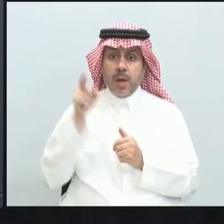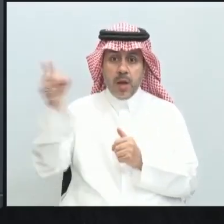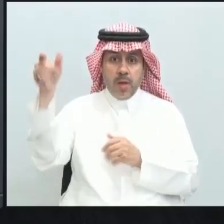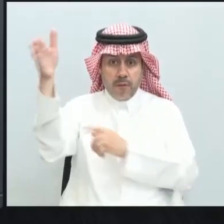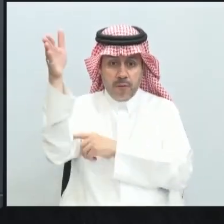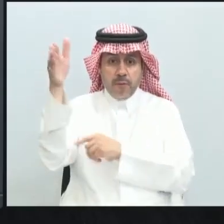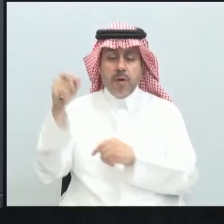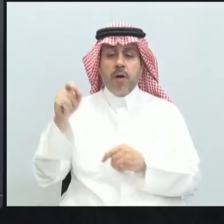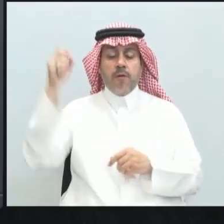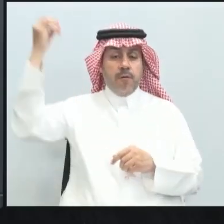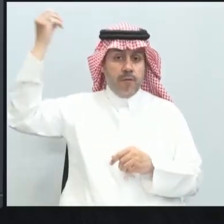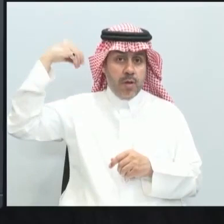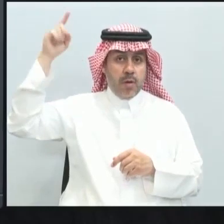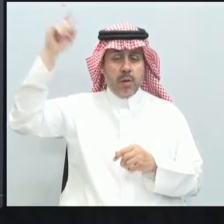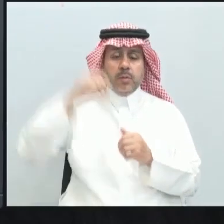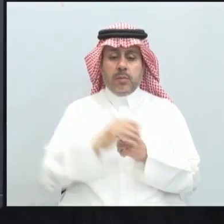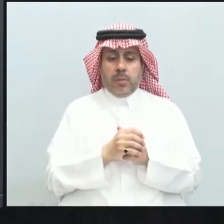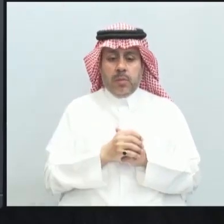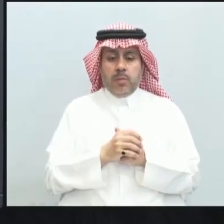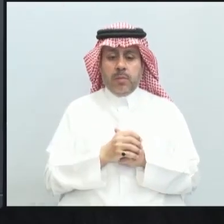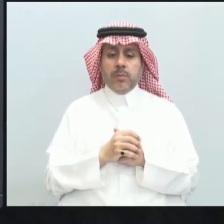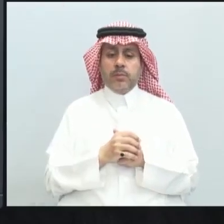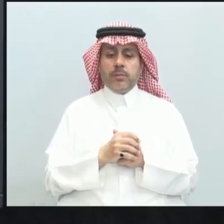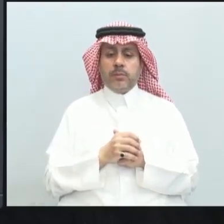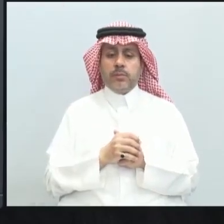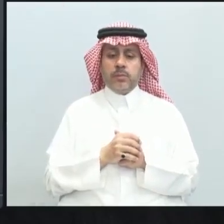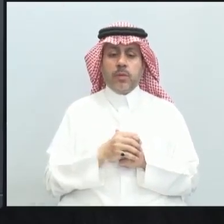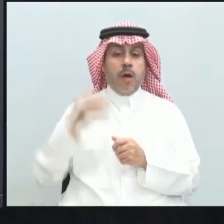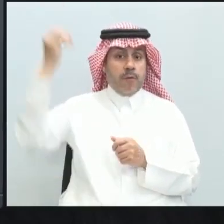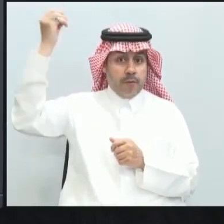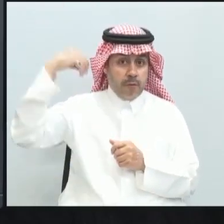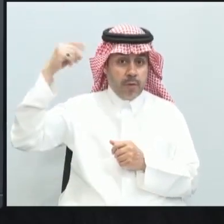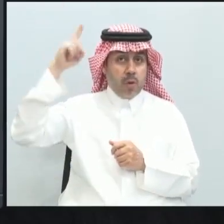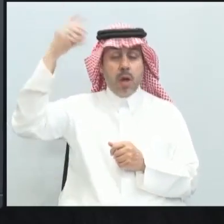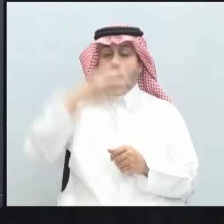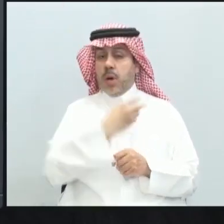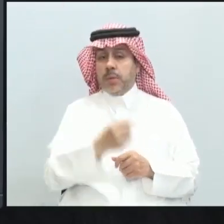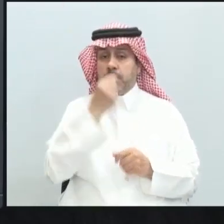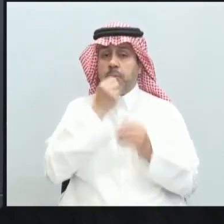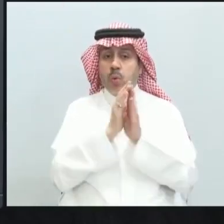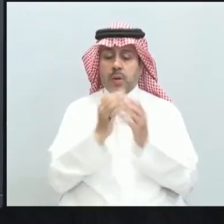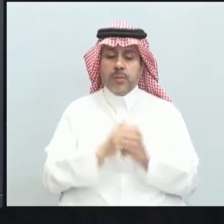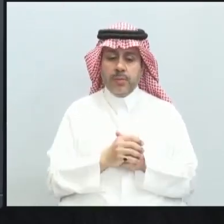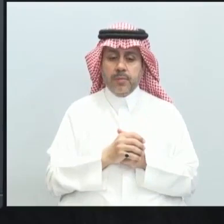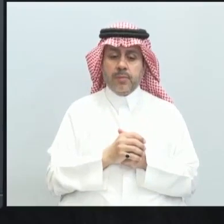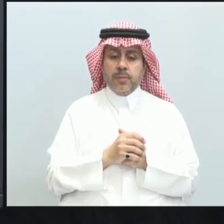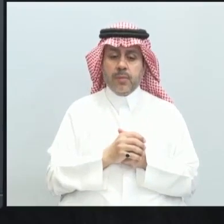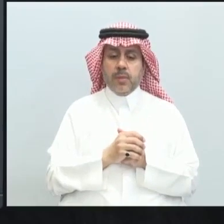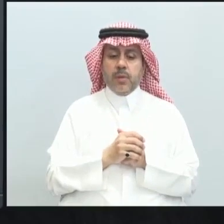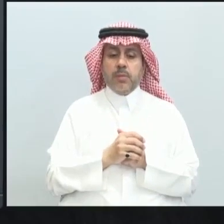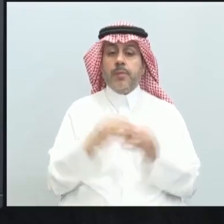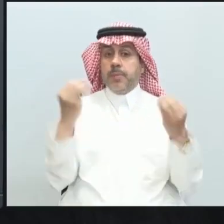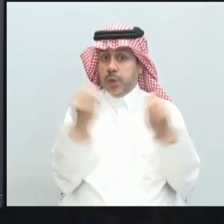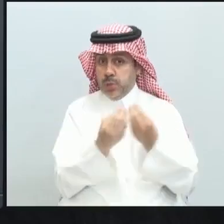هذا الله ورحمته فقال عمر كلا فضل الله ورحمته القران وهذا مما